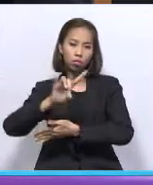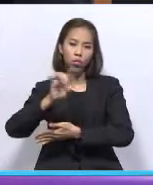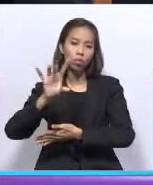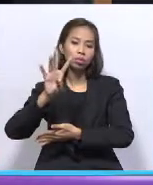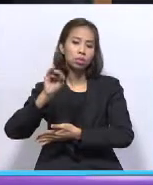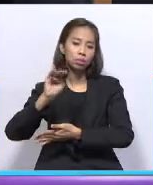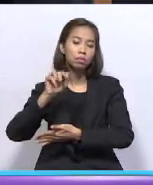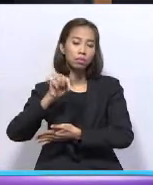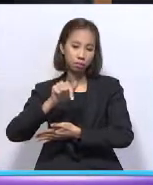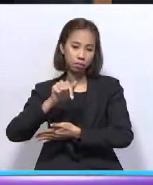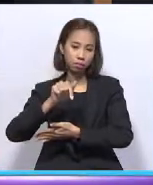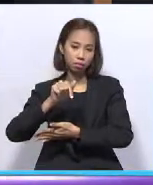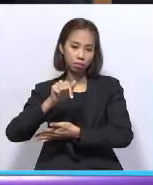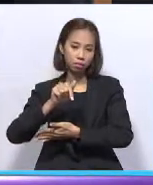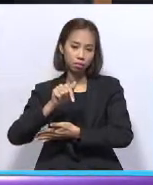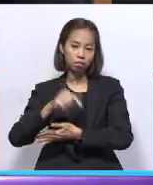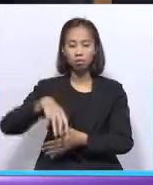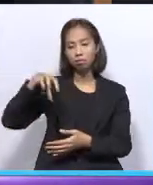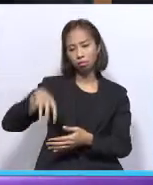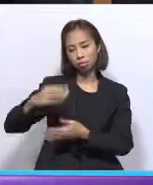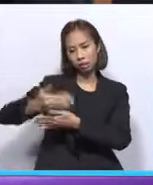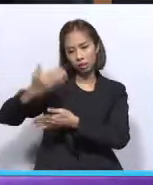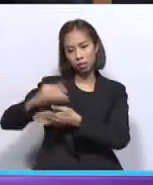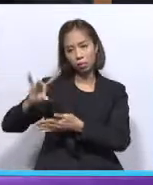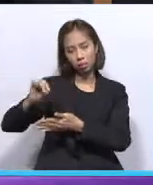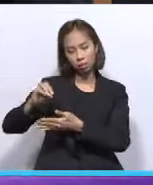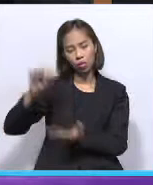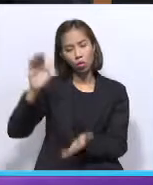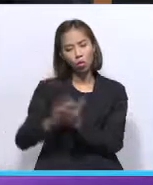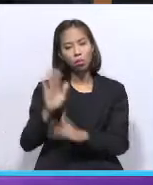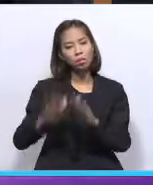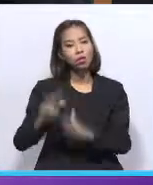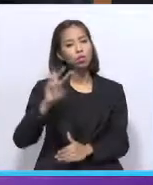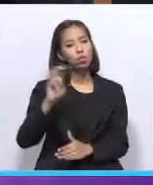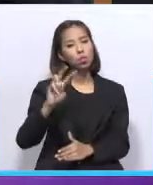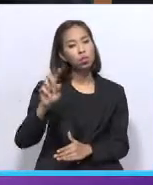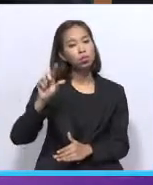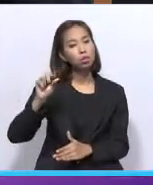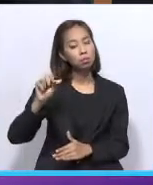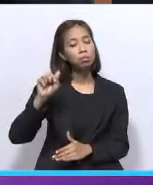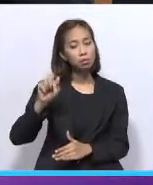วินาทีแล้วก็ที่พระราม6เนี่ย80ลูกบาศก์เมตรต่อวินาทีก็รวมแล้ว220ลูกบา